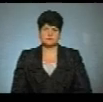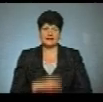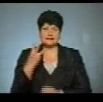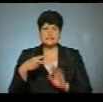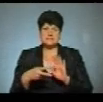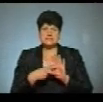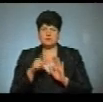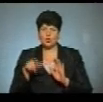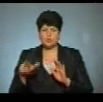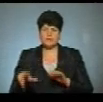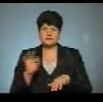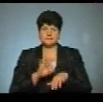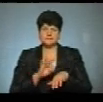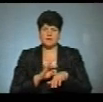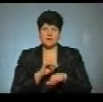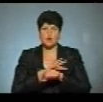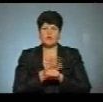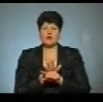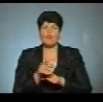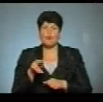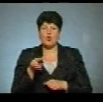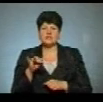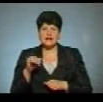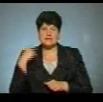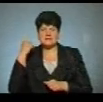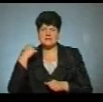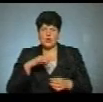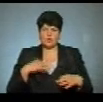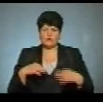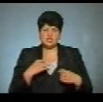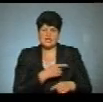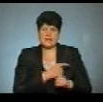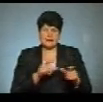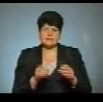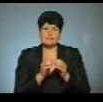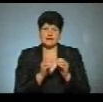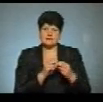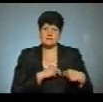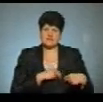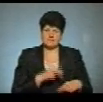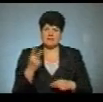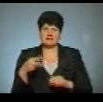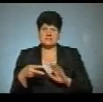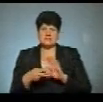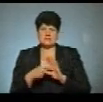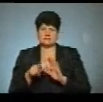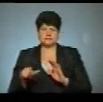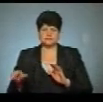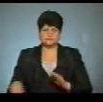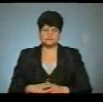Сім людей інфікувалися коронавірусом у Почаївській психоневрологічній лікарні. Це 10 працівників і 27